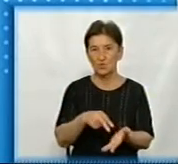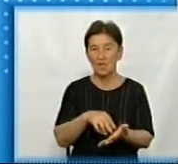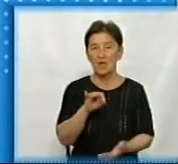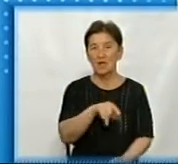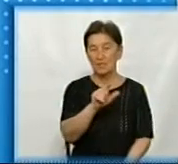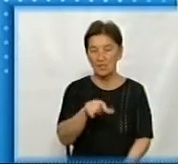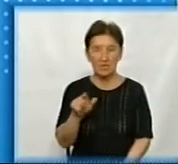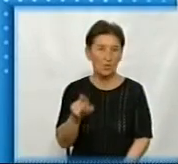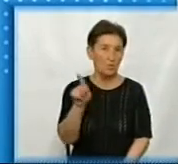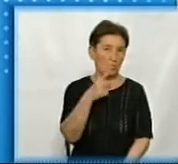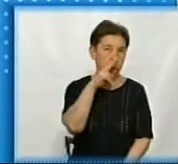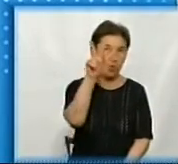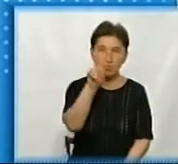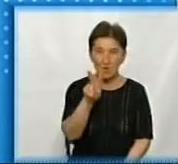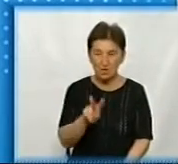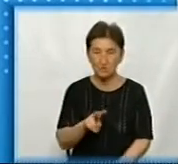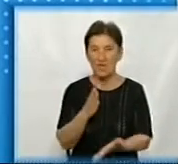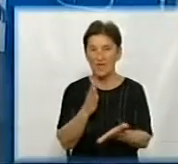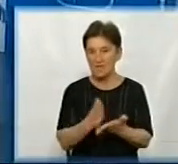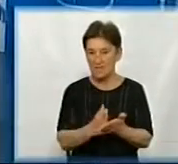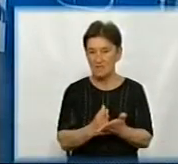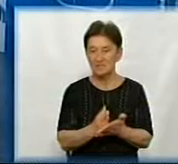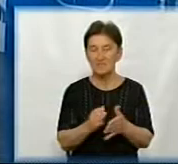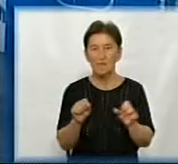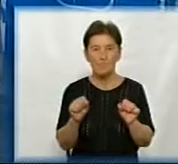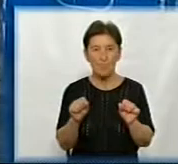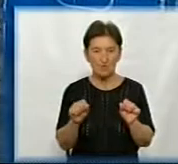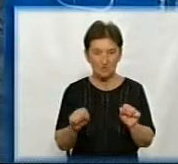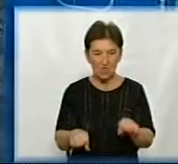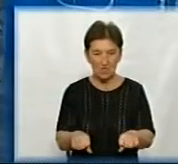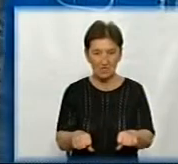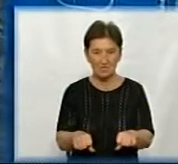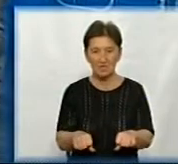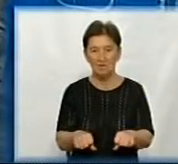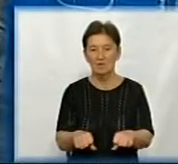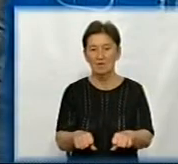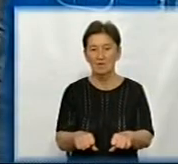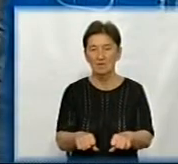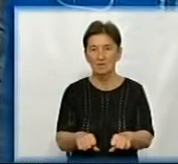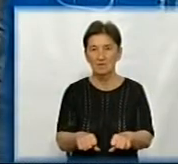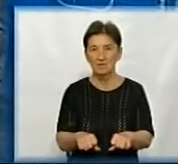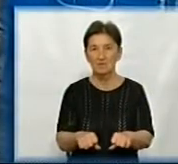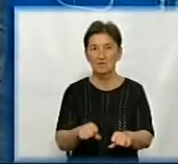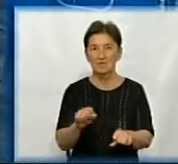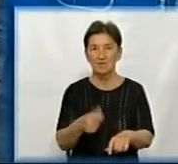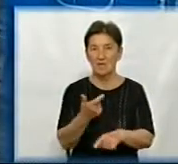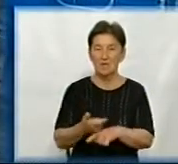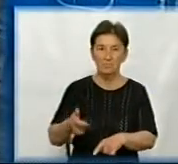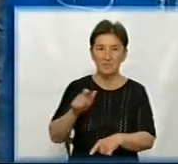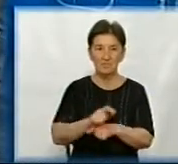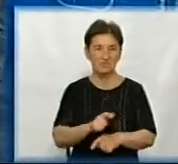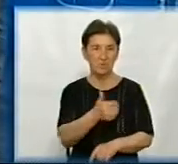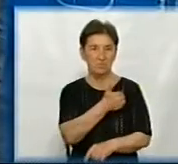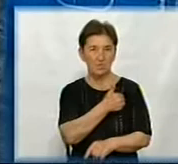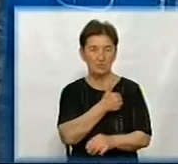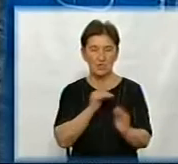якби побачивши, що дійсно є майно, є можливість орендувати. Зворотня ситуація. Навпаки, стало бажаючих більше платити менше,